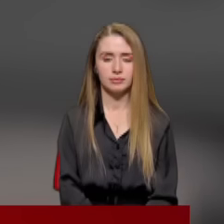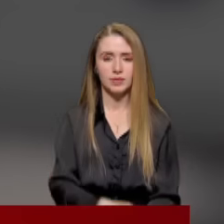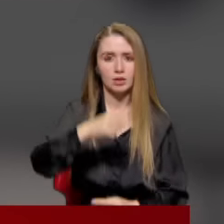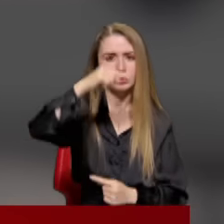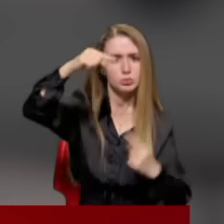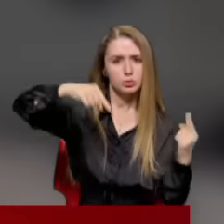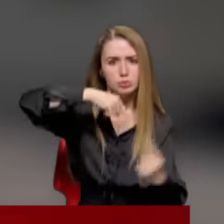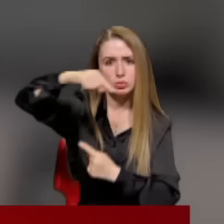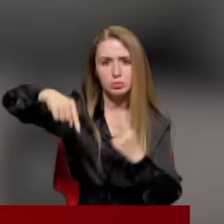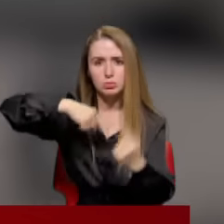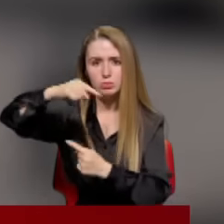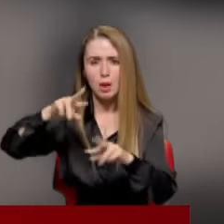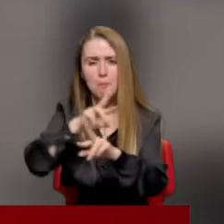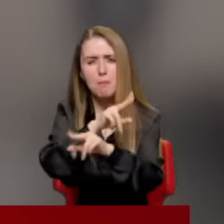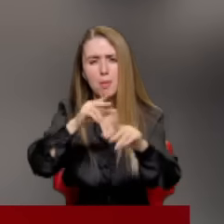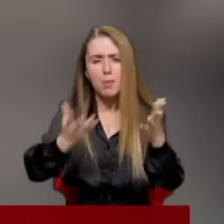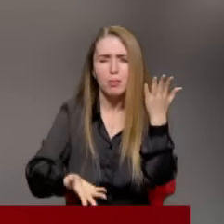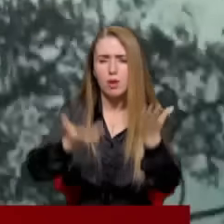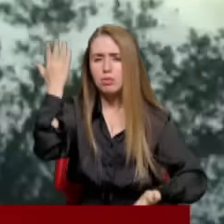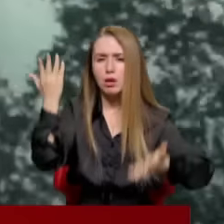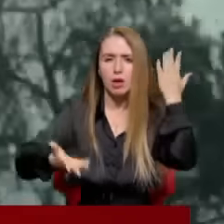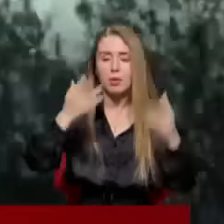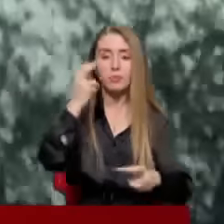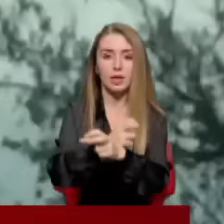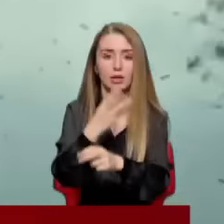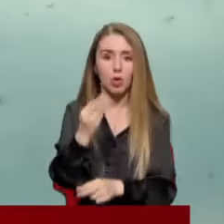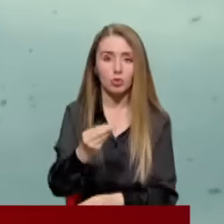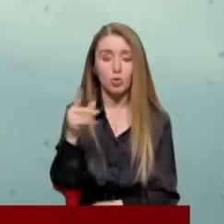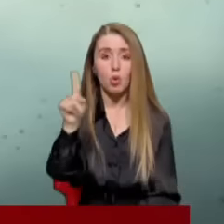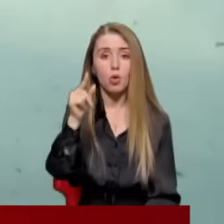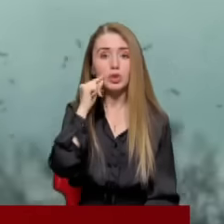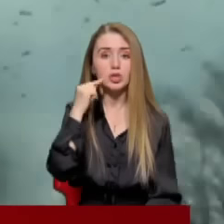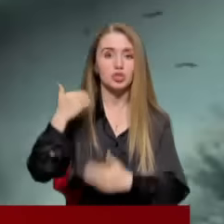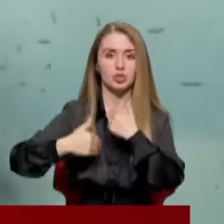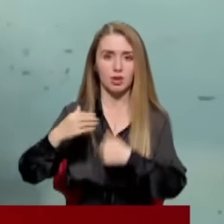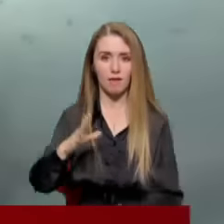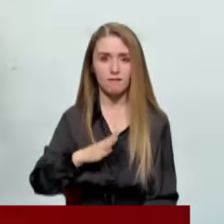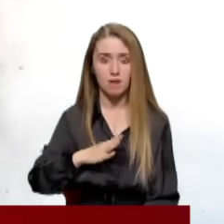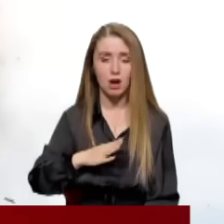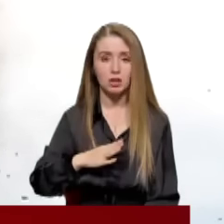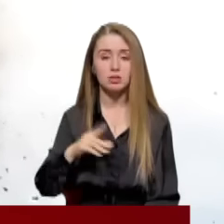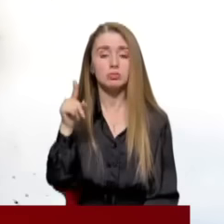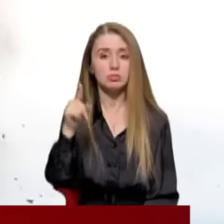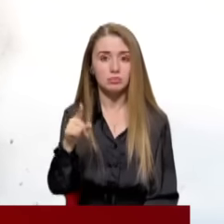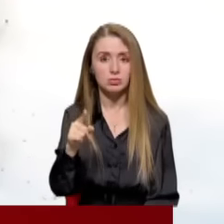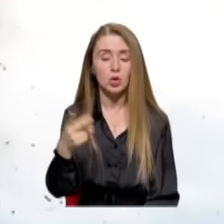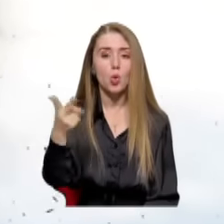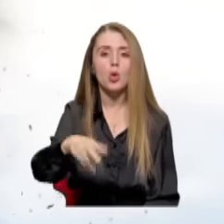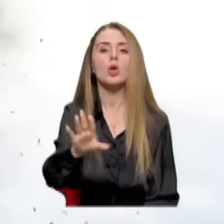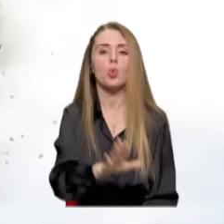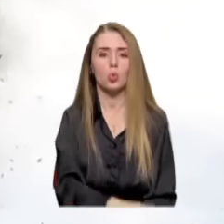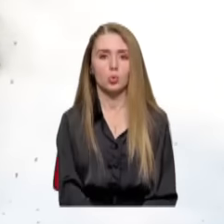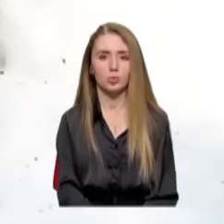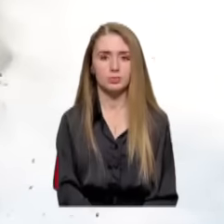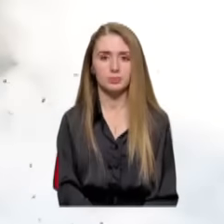Hortumların uçurduğu enkaz parçaları da büyük tehlike yarattı. En az 10 kişi yaralandı, mucize eseri ölen